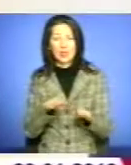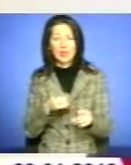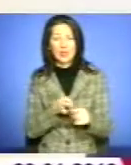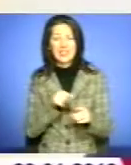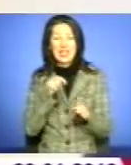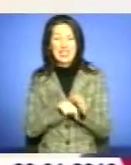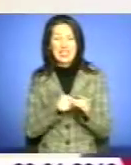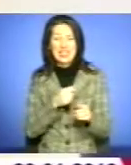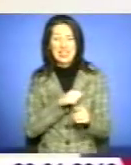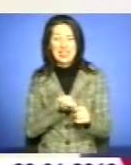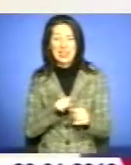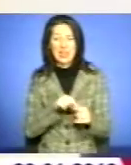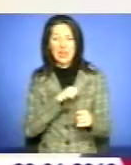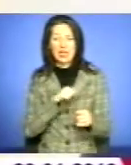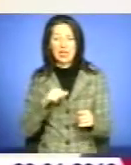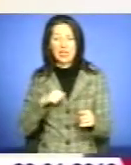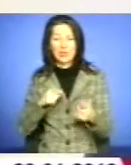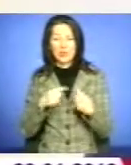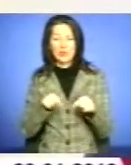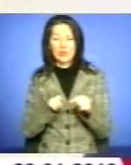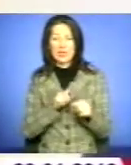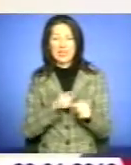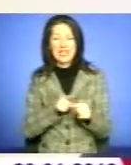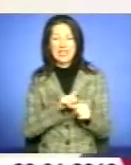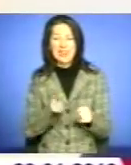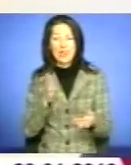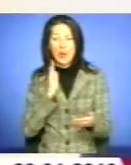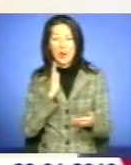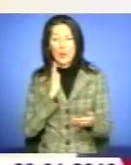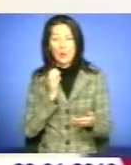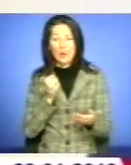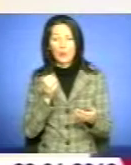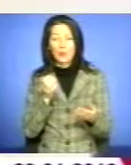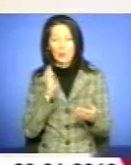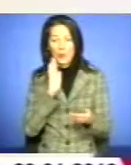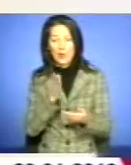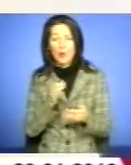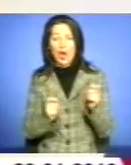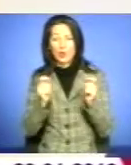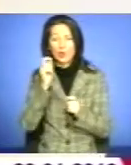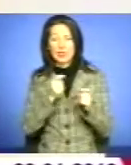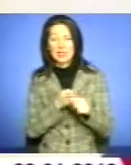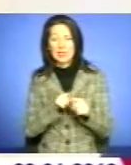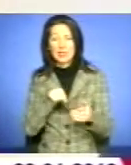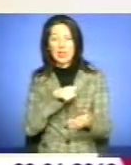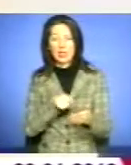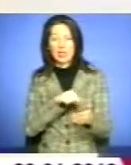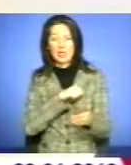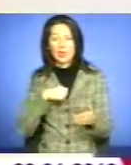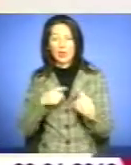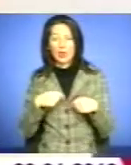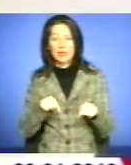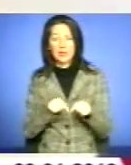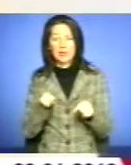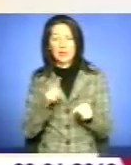яка самоорганізована. Це не пряма конференція, це є питання самоорганізації. І це